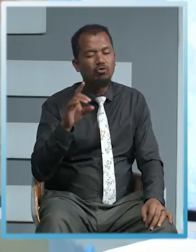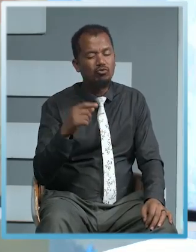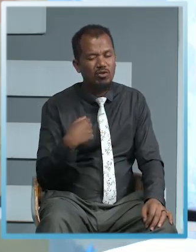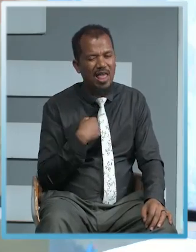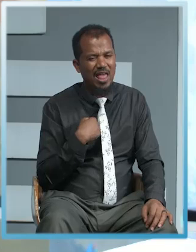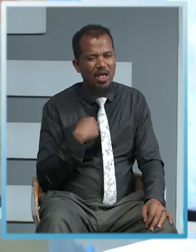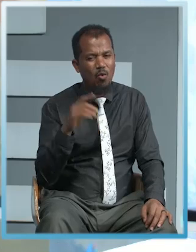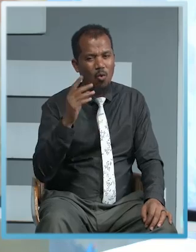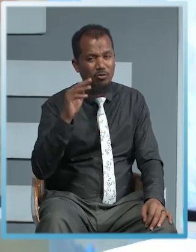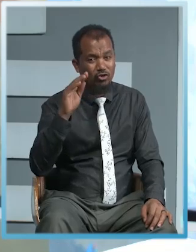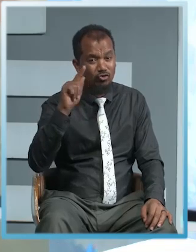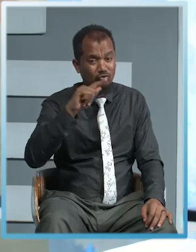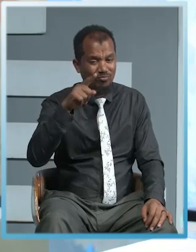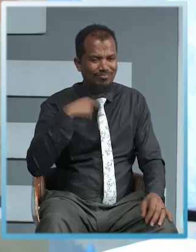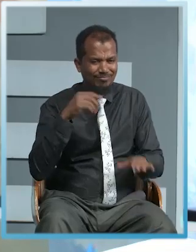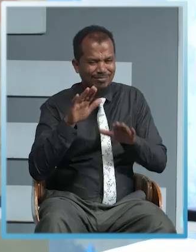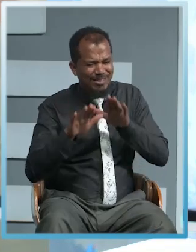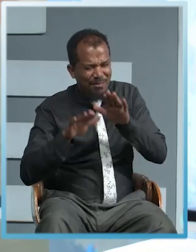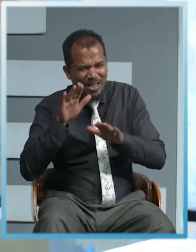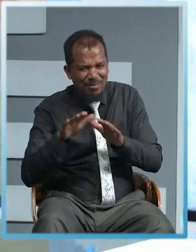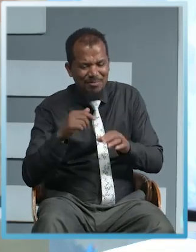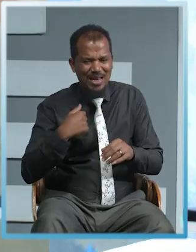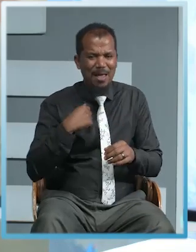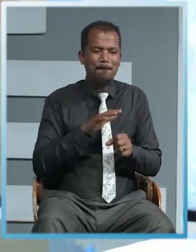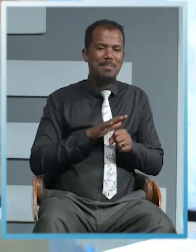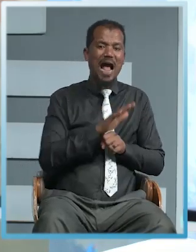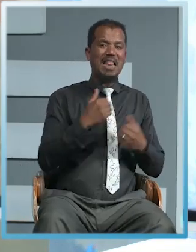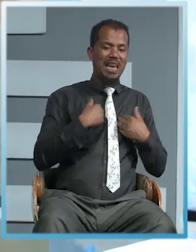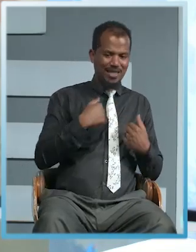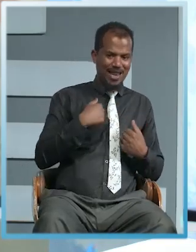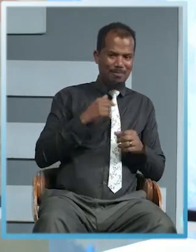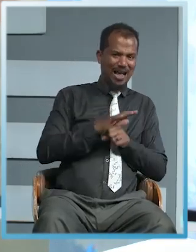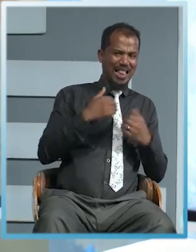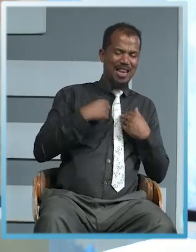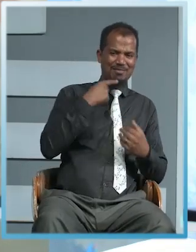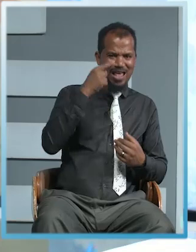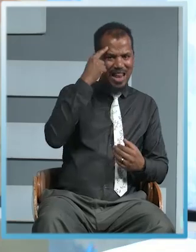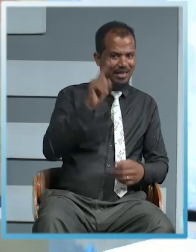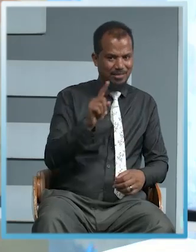كوميشنون يوم جم جم منام بق أتالي بيا لسبب جن